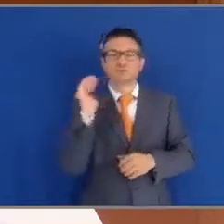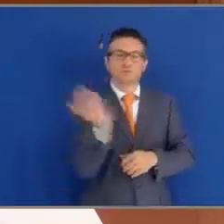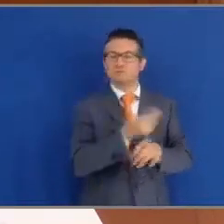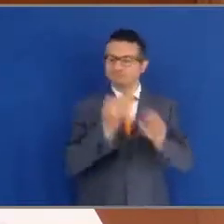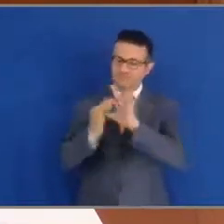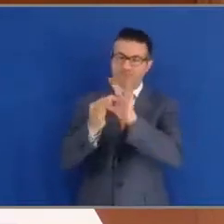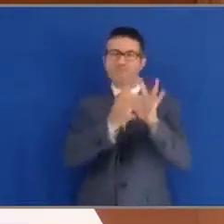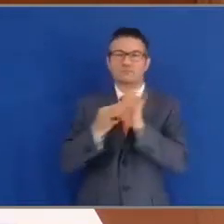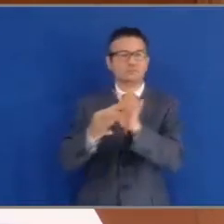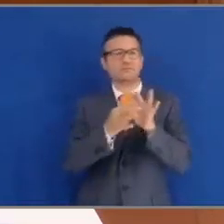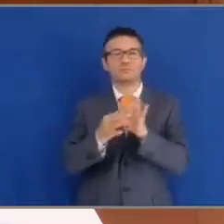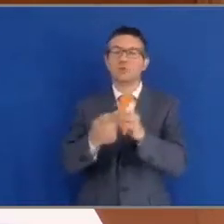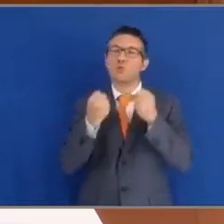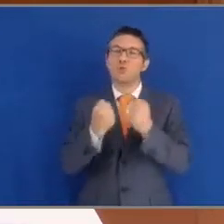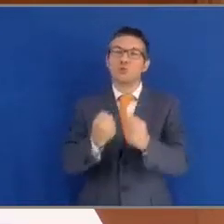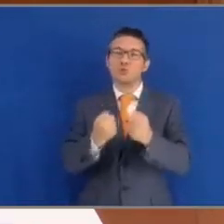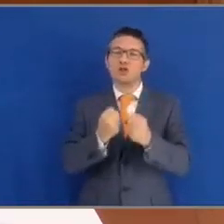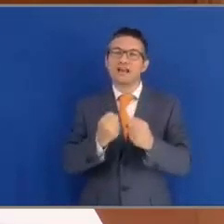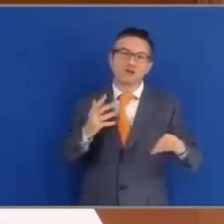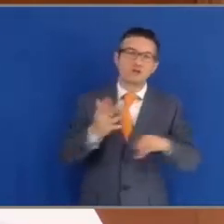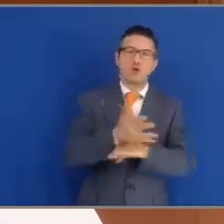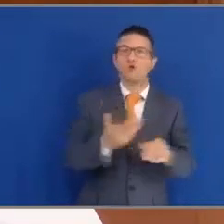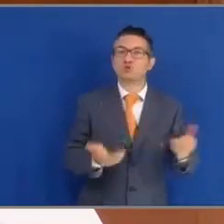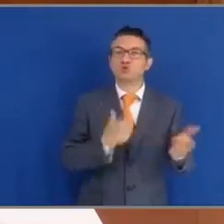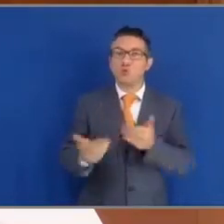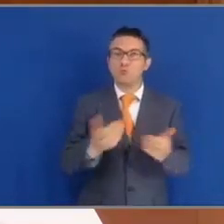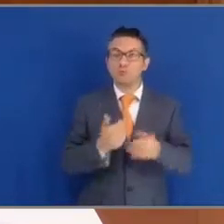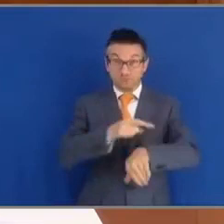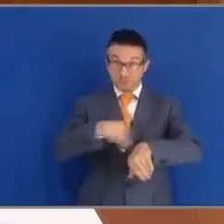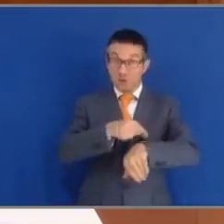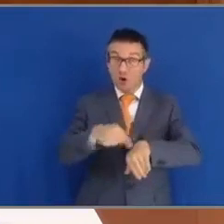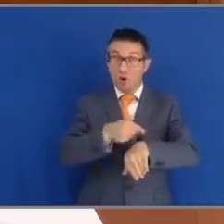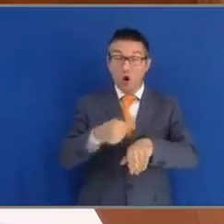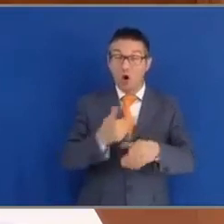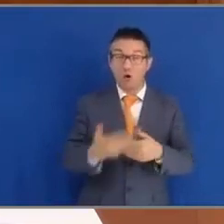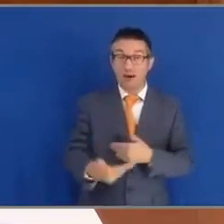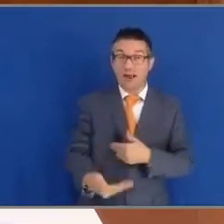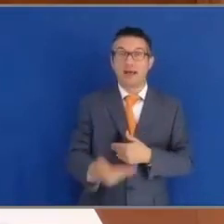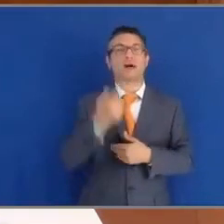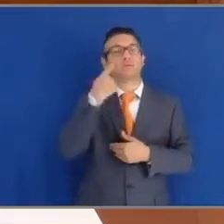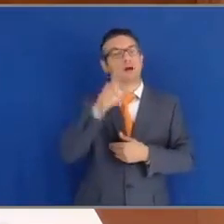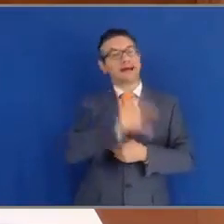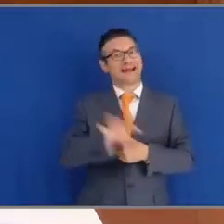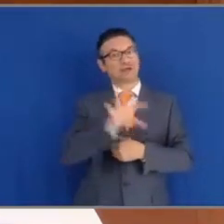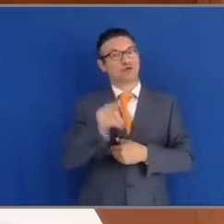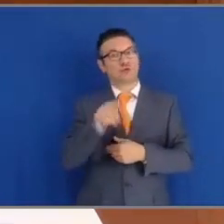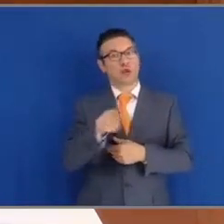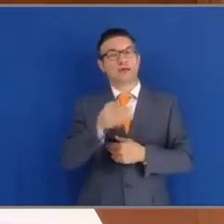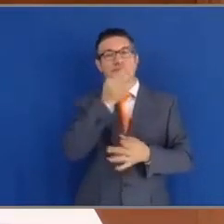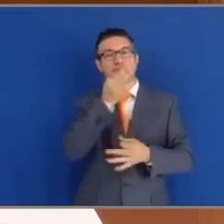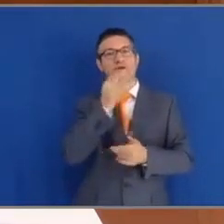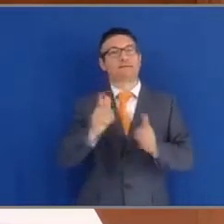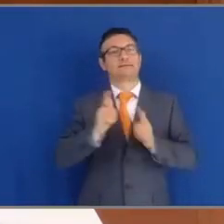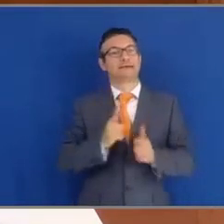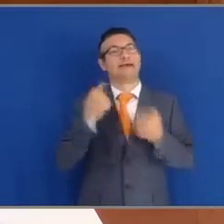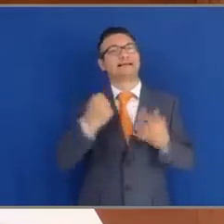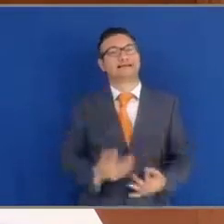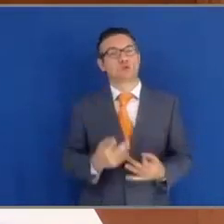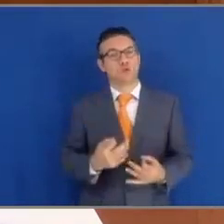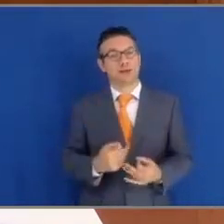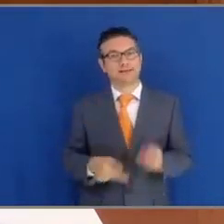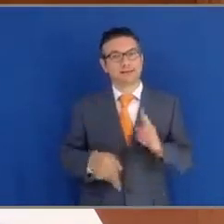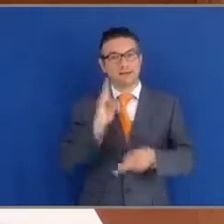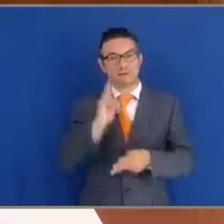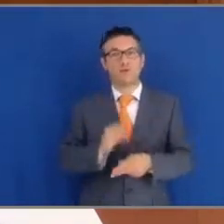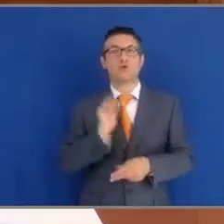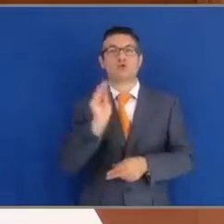ore. Questo è un grande valore del sistema regionale che aiuta a far crescere la percezione di sicurezza. Cecilia